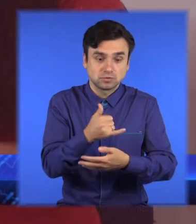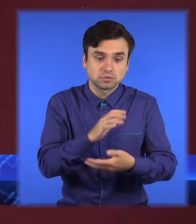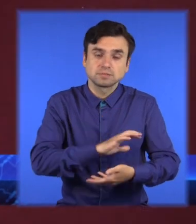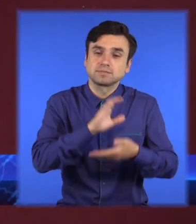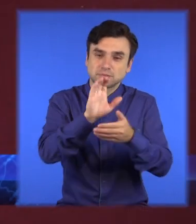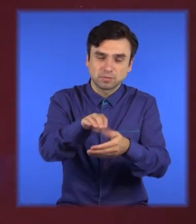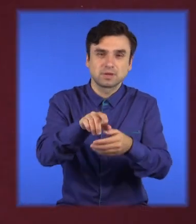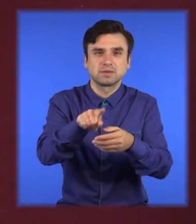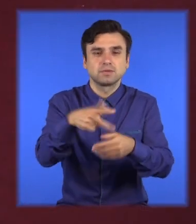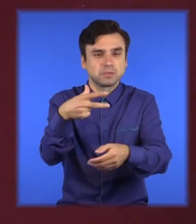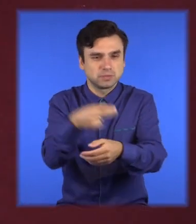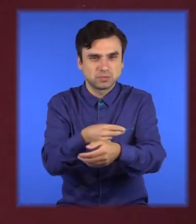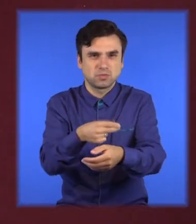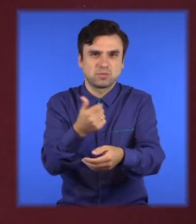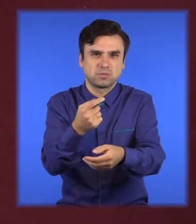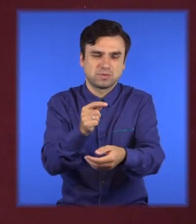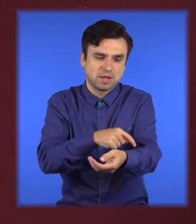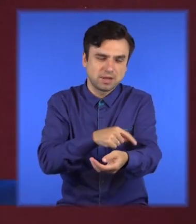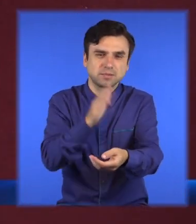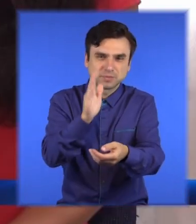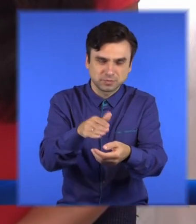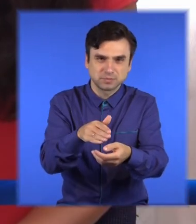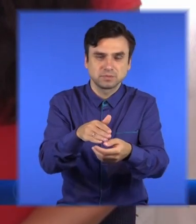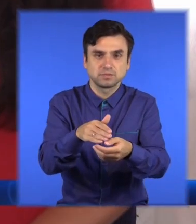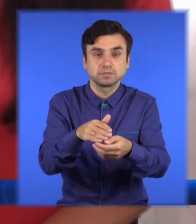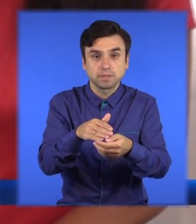зробить уколчик, ти виздоровиш, ми поїдемо домой. Прошло минут